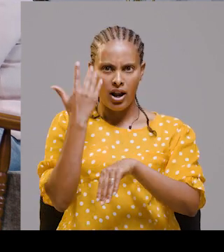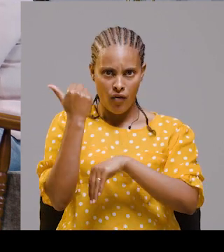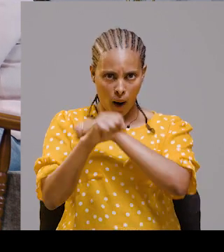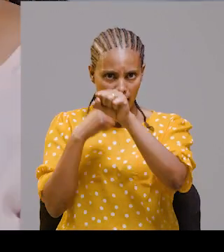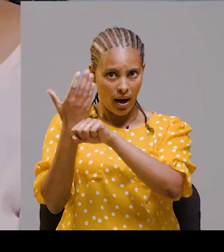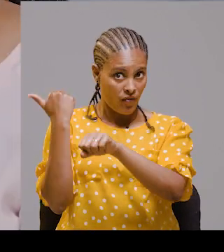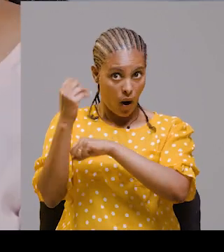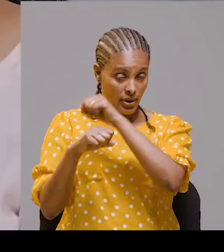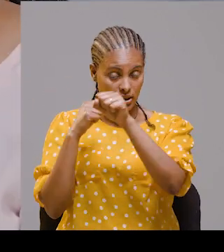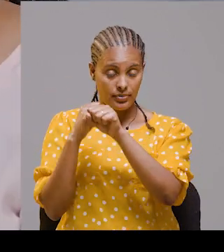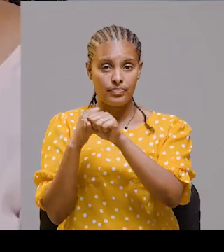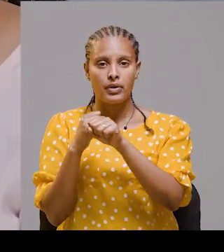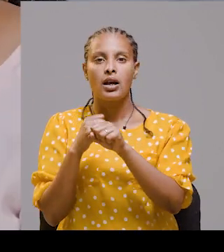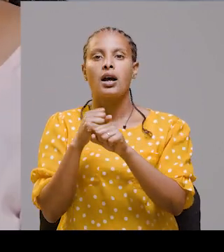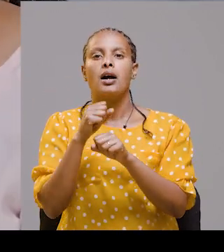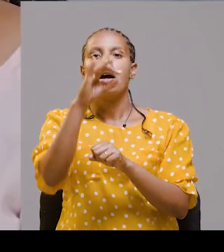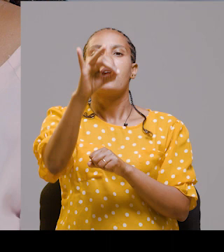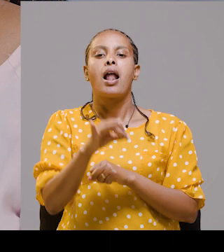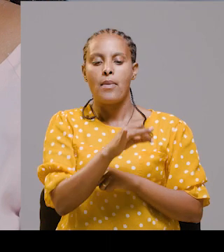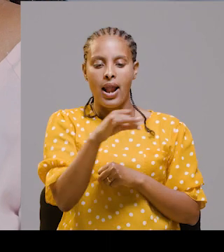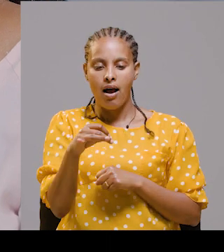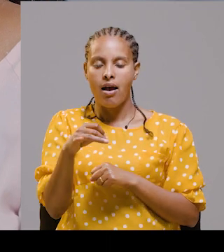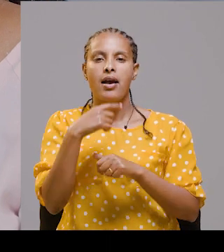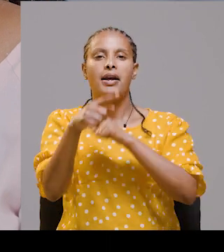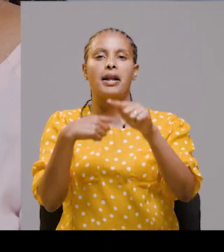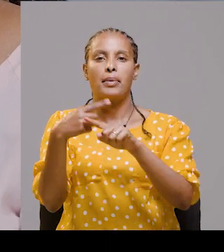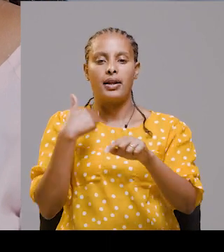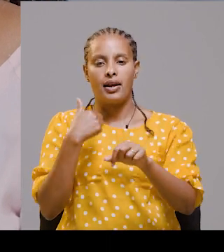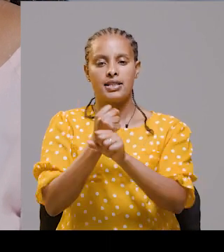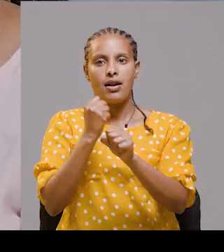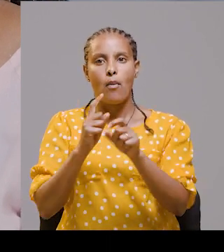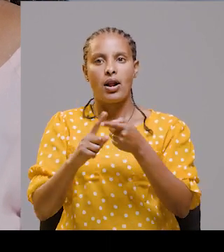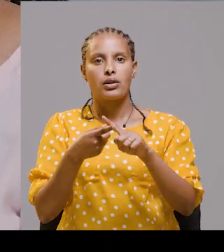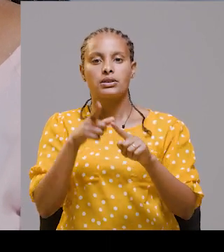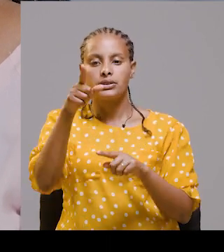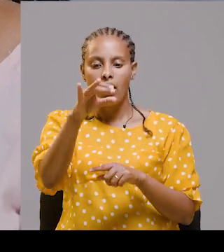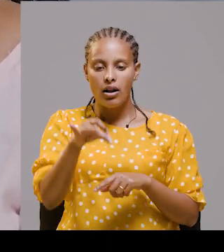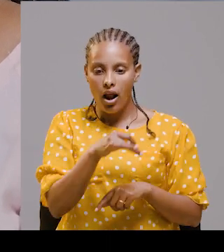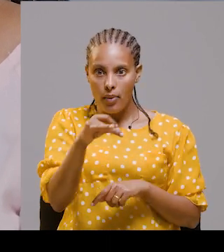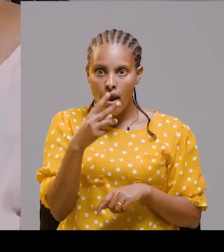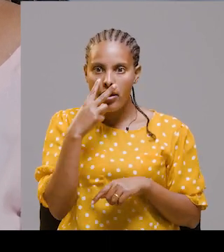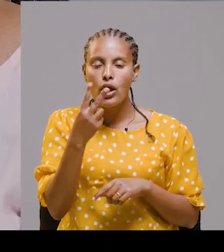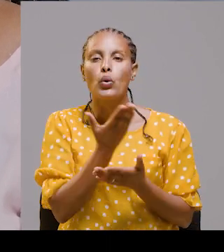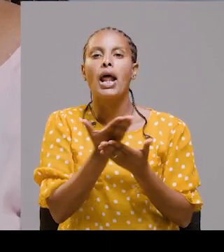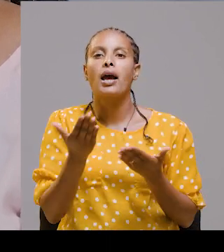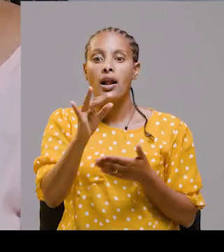ዓመት ላሊበላ ሄደን ነበረ፣ እኔና የስራ ባልደረቦች ማለት ነው። እዛ ያየነው ነገር ለምሳሌ ምንድን